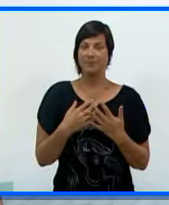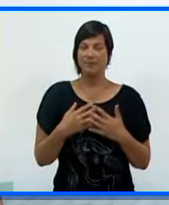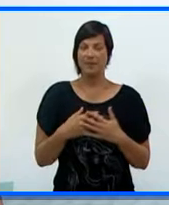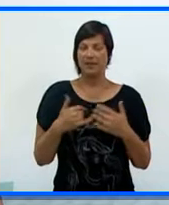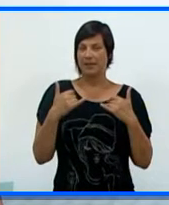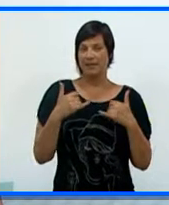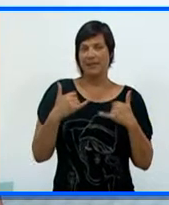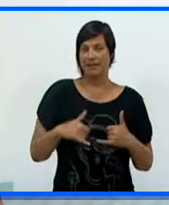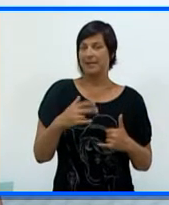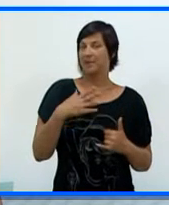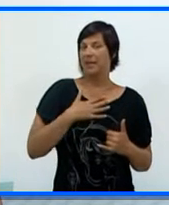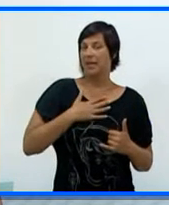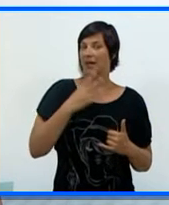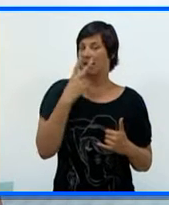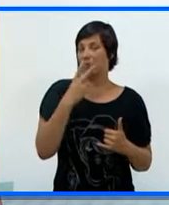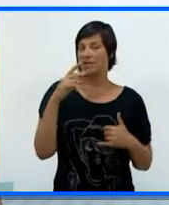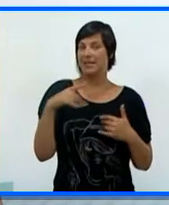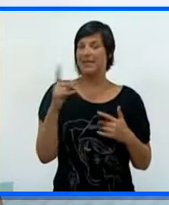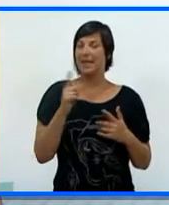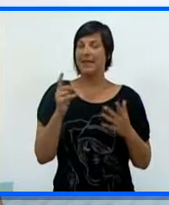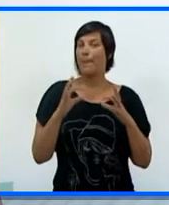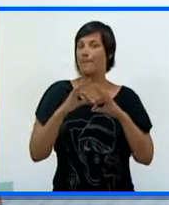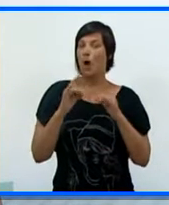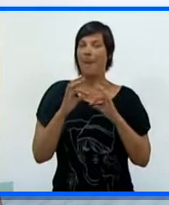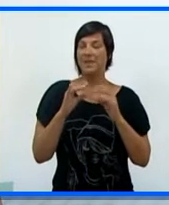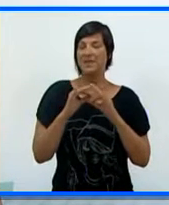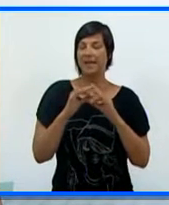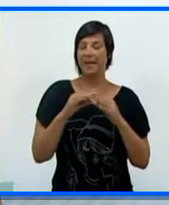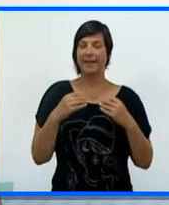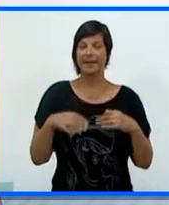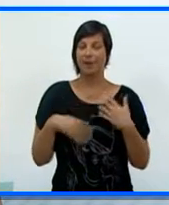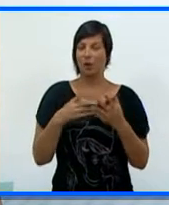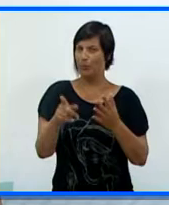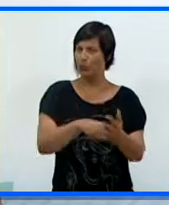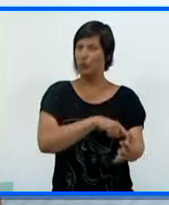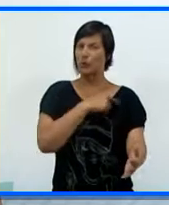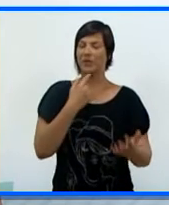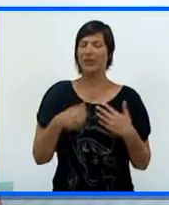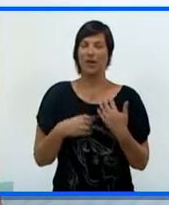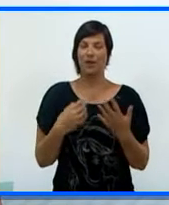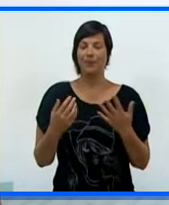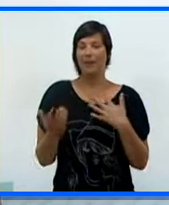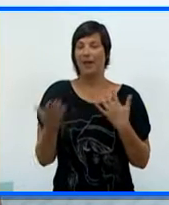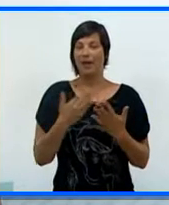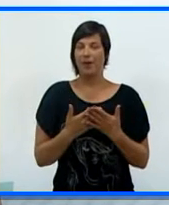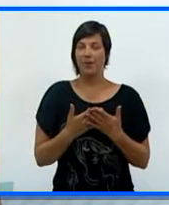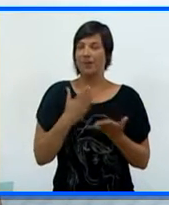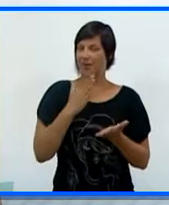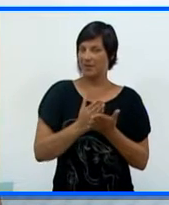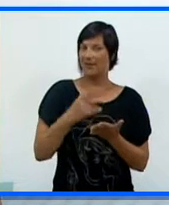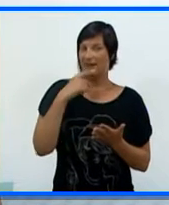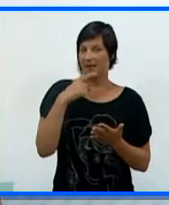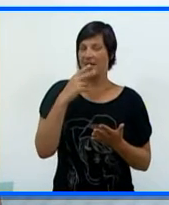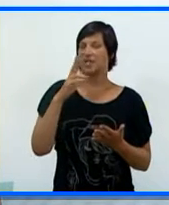evo sad sam zapravo i ja naučila da ne ide se po abecedi, zapravo je logično da koliko bi to dugo trajalo. Da. Ali opet, ako